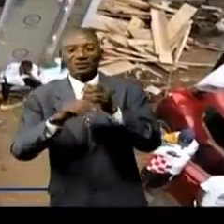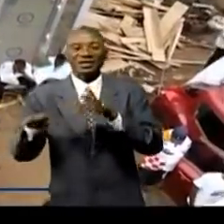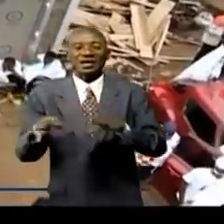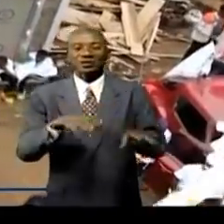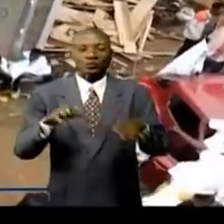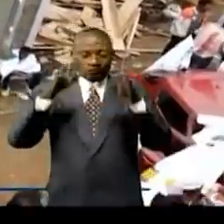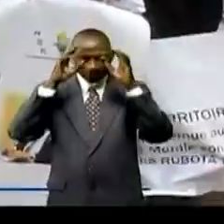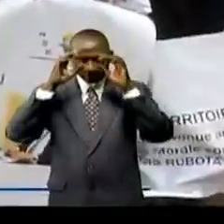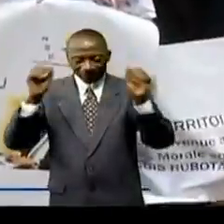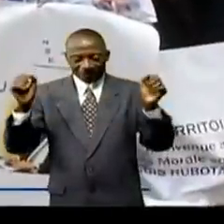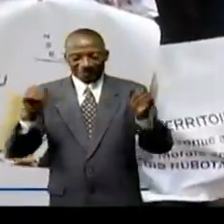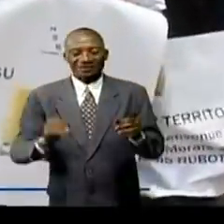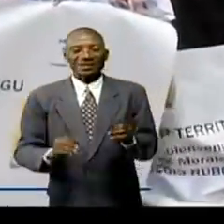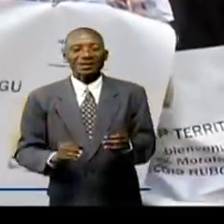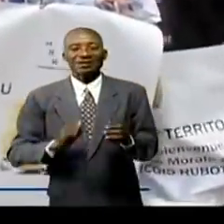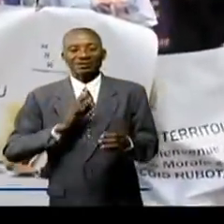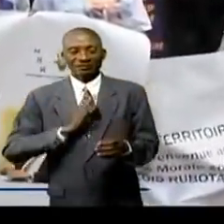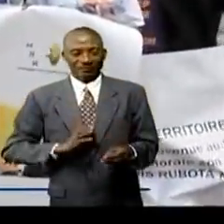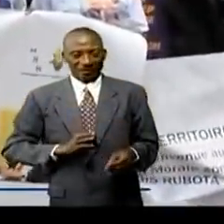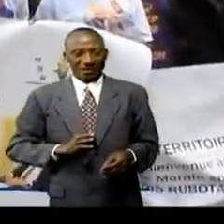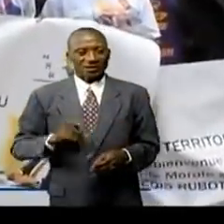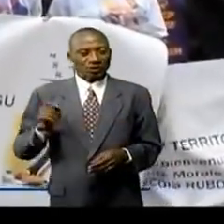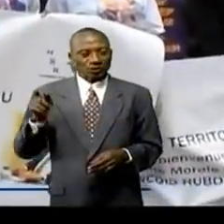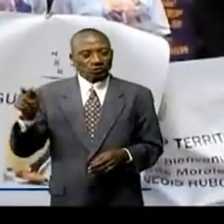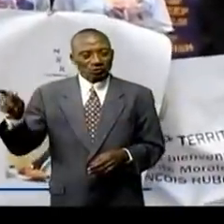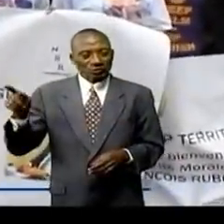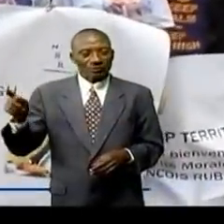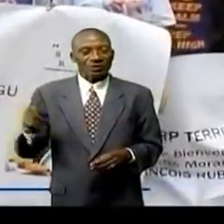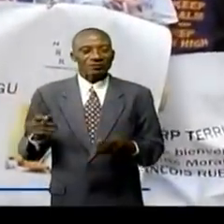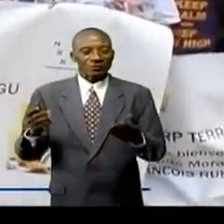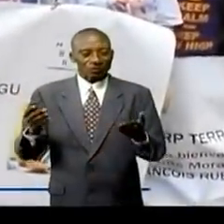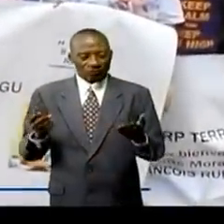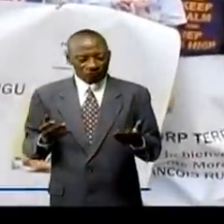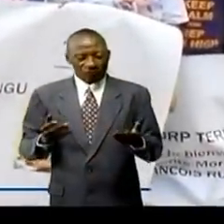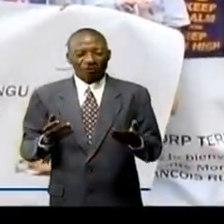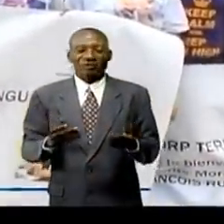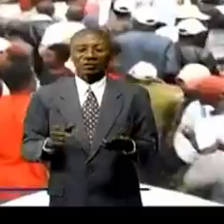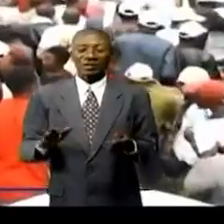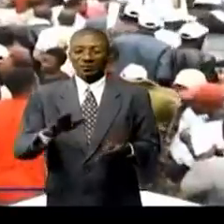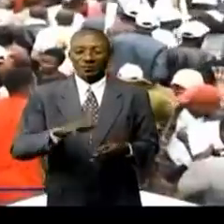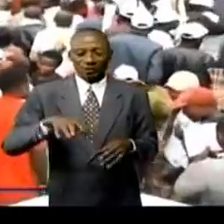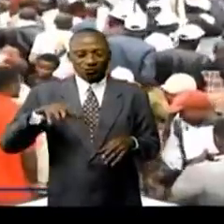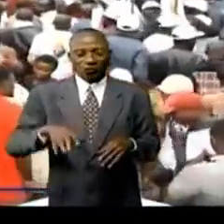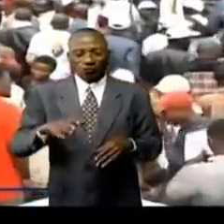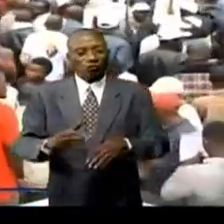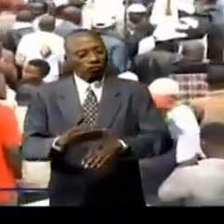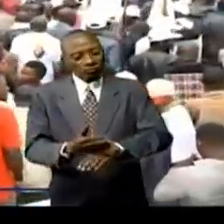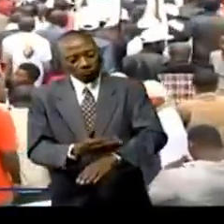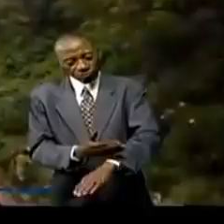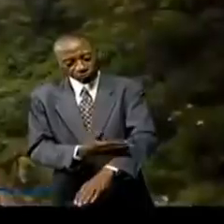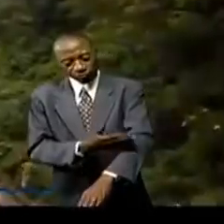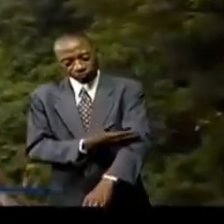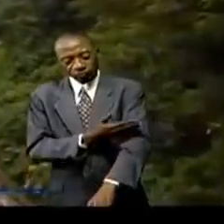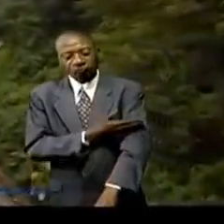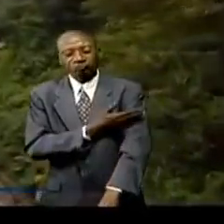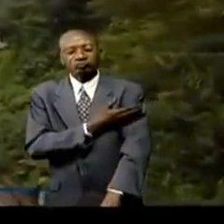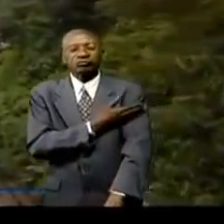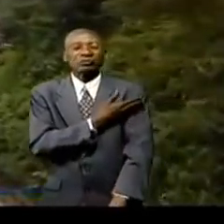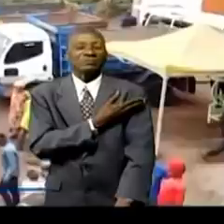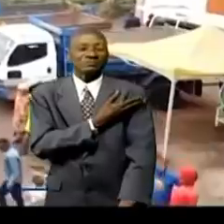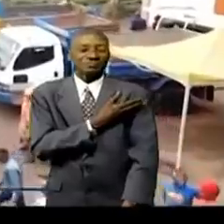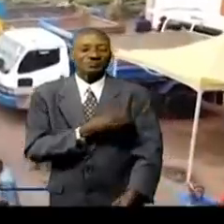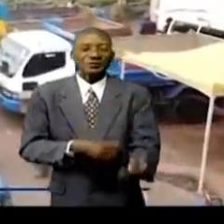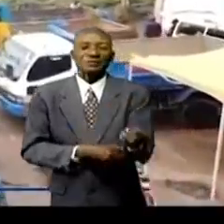Félix-Antoine Tshisekedi Tshilombo, qui tient à hisser haut l'étendard de la République démocratique du Congo. C'est une marée humaine qui